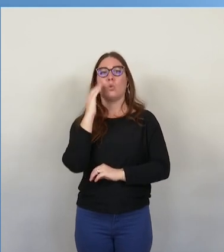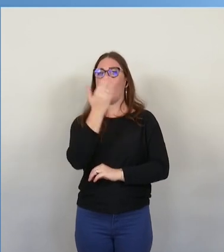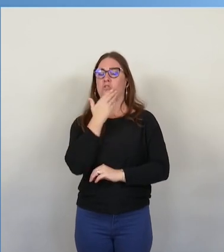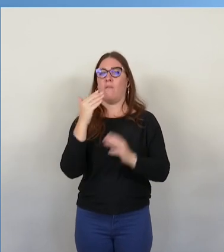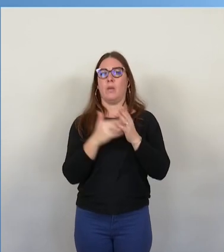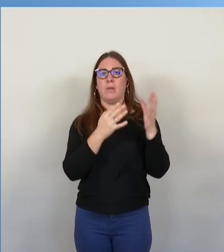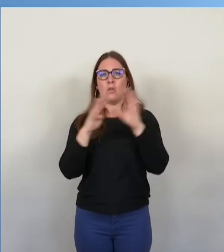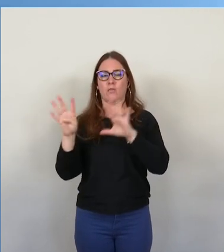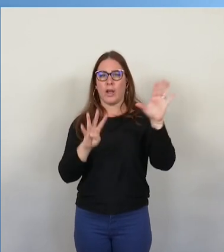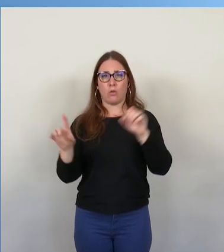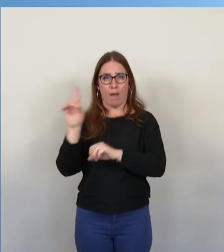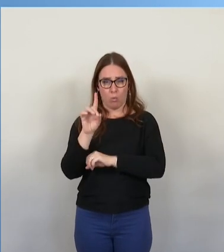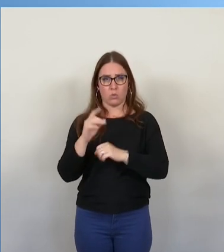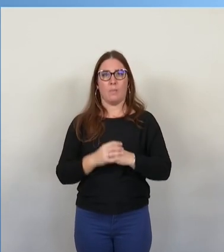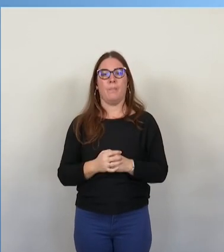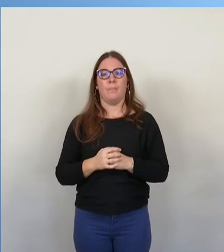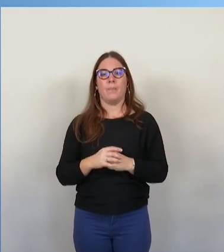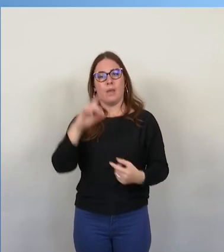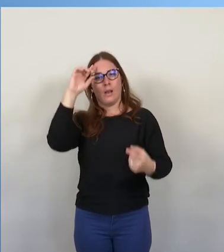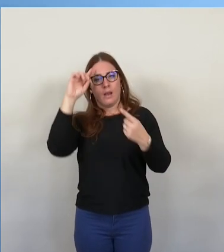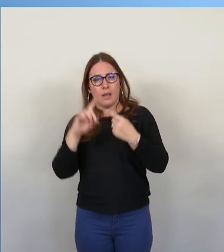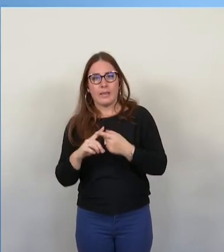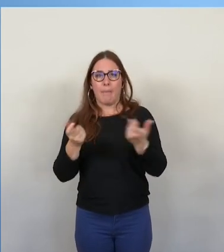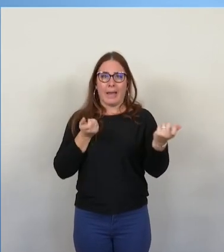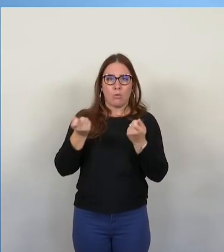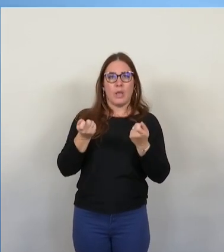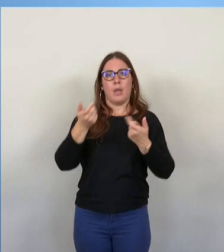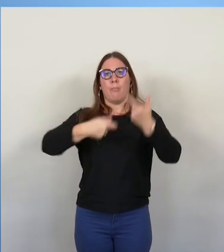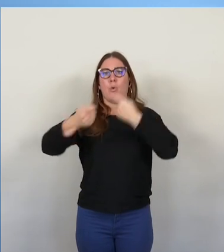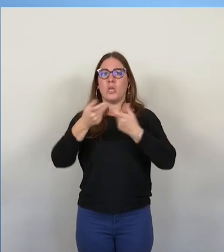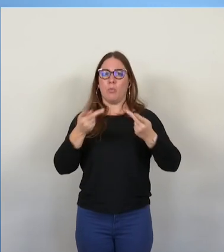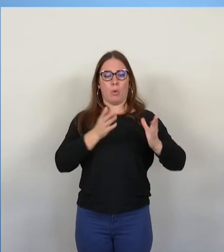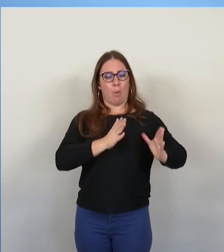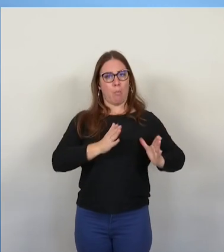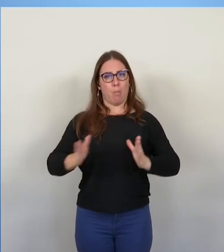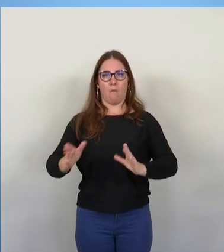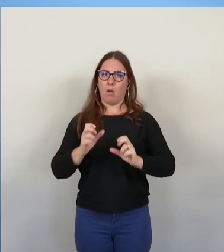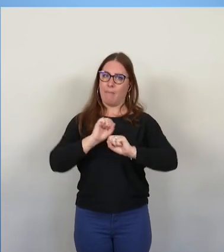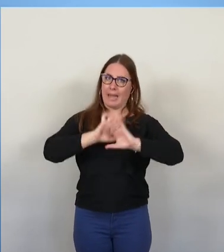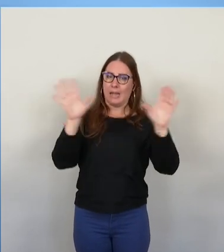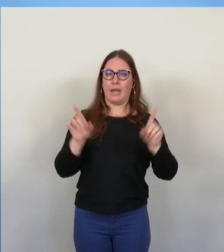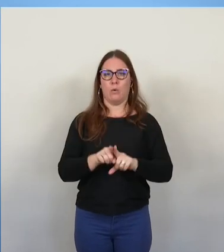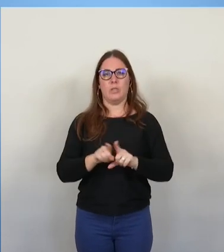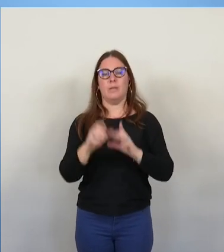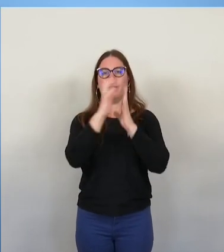1991 relative à la transparence et à la régularité des procédures des marchés d'après l'article